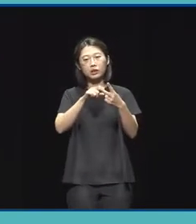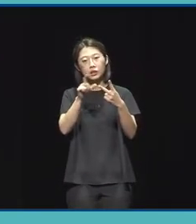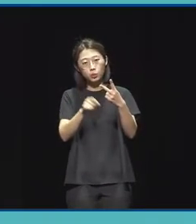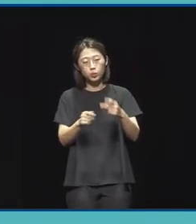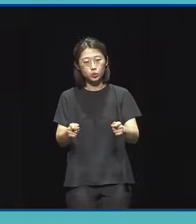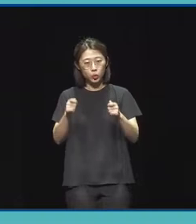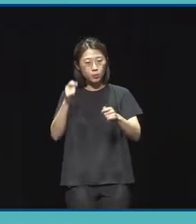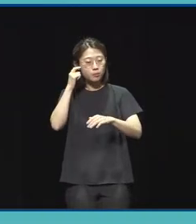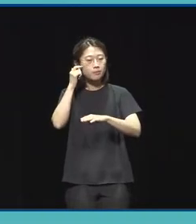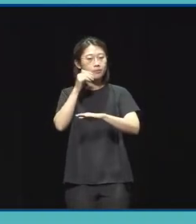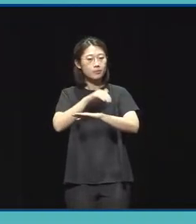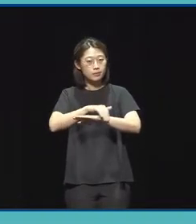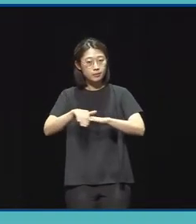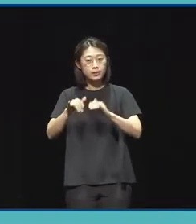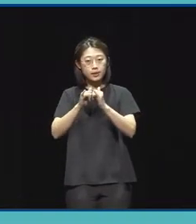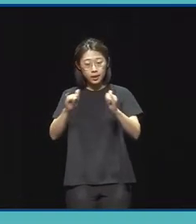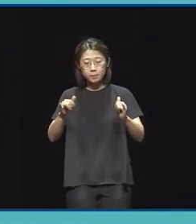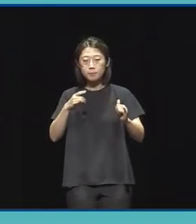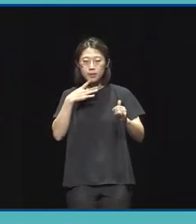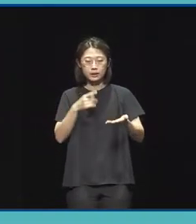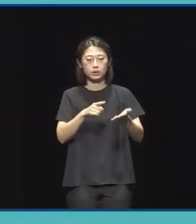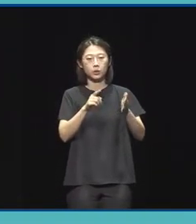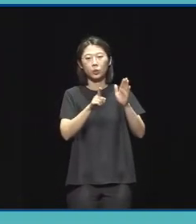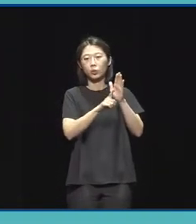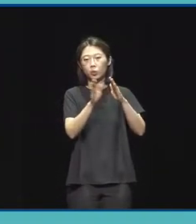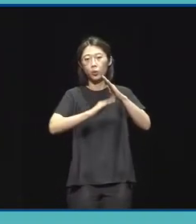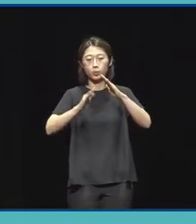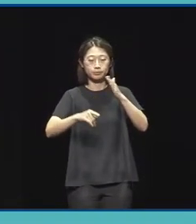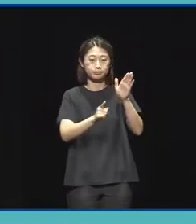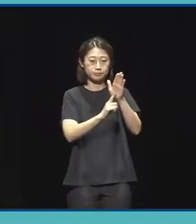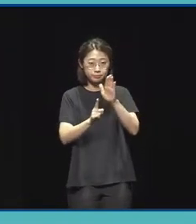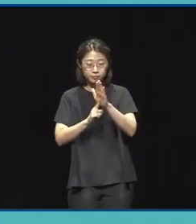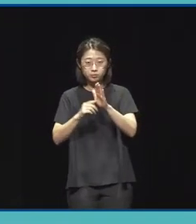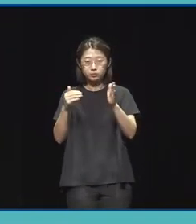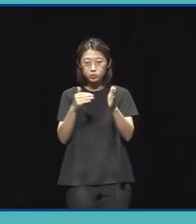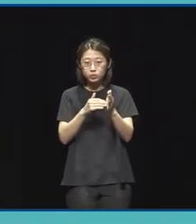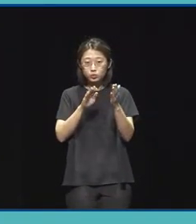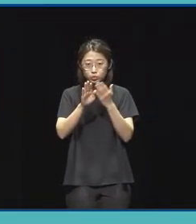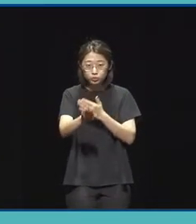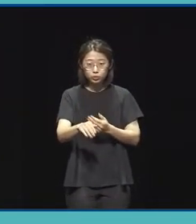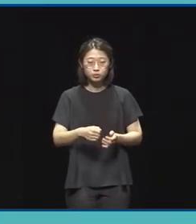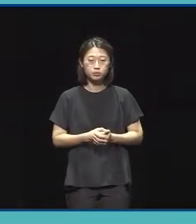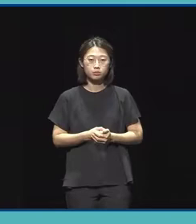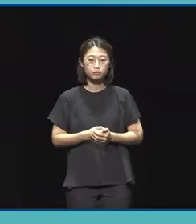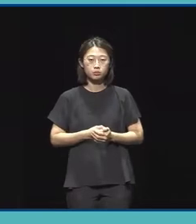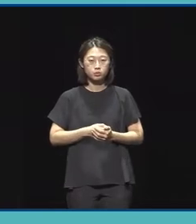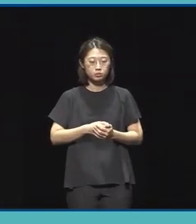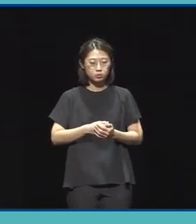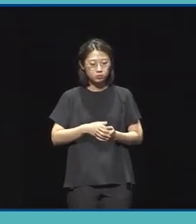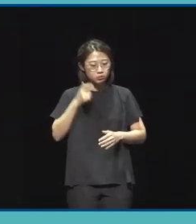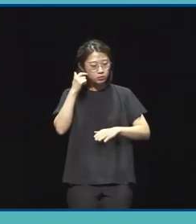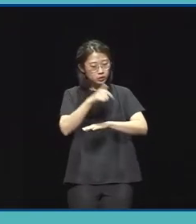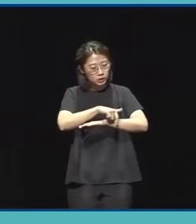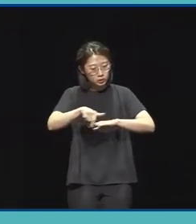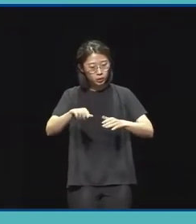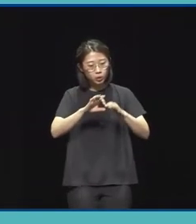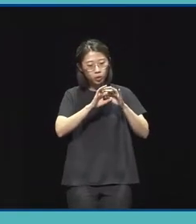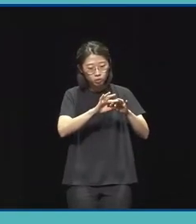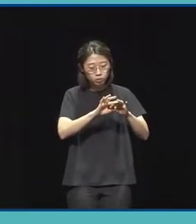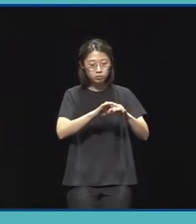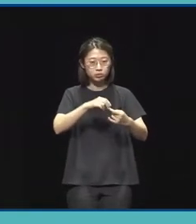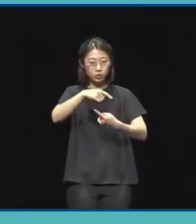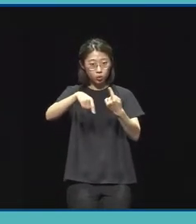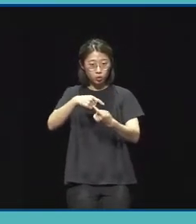예정자를 연수단원으로 공개 채용하고 창작 및 실현 분야와 기획 및 경영 분야로 구분하여 운영하여야